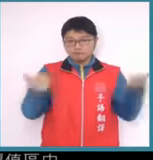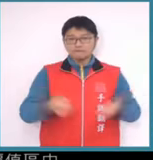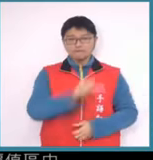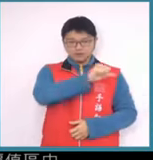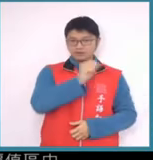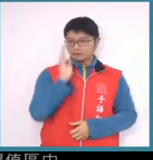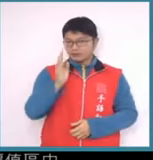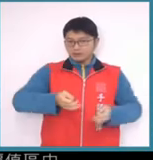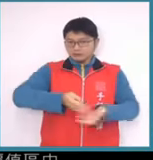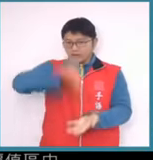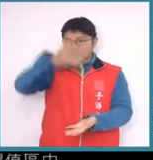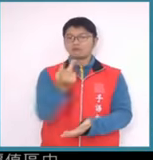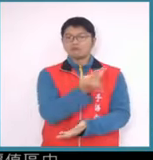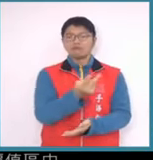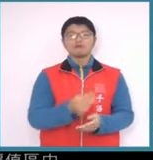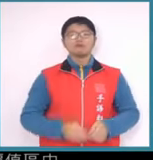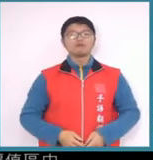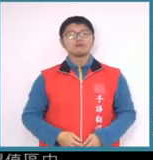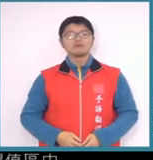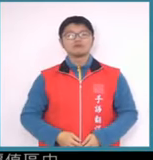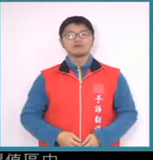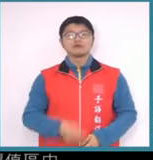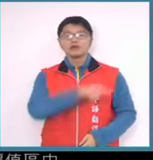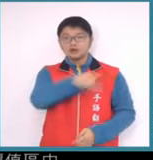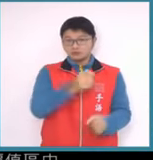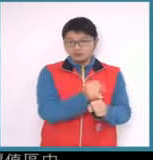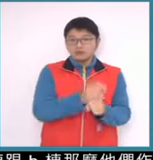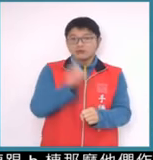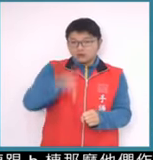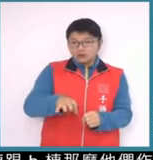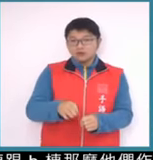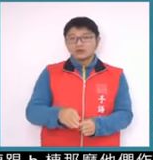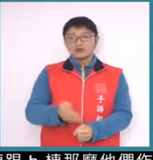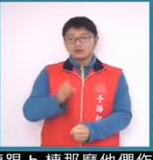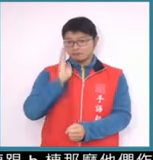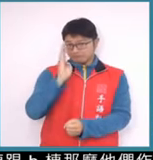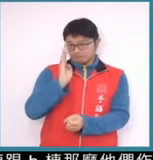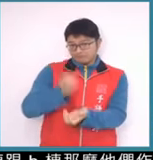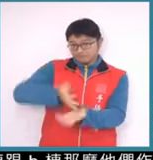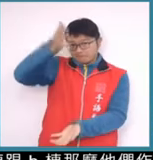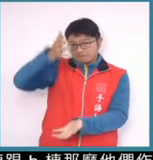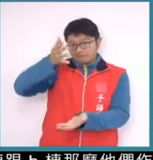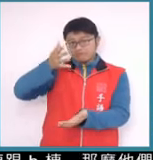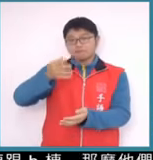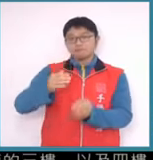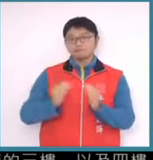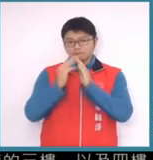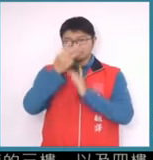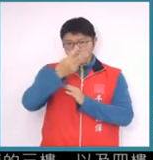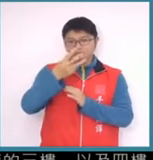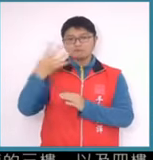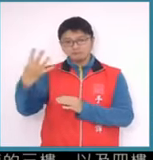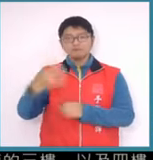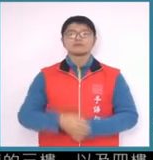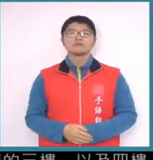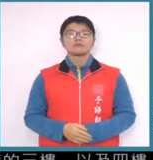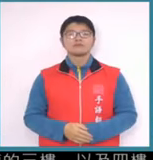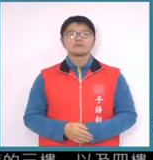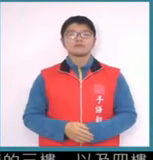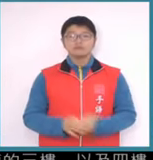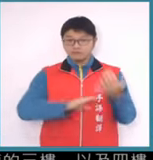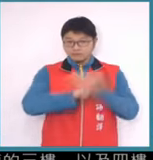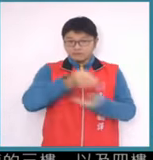那么他们的作业工厂是在这个 B 栋的3楼以及4楼，那么另外加值区的